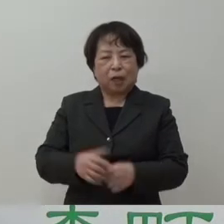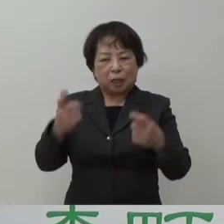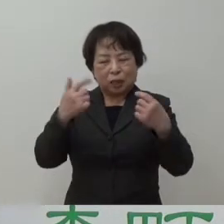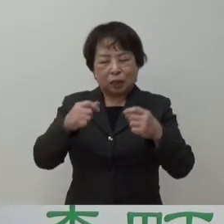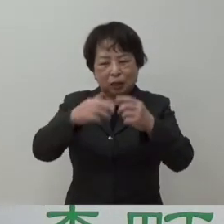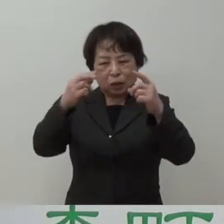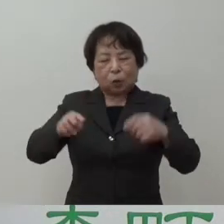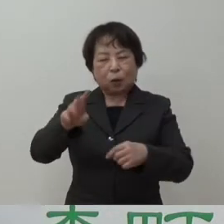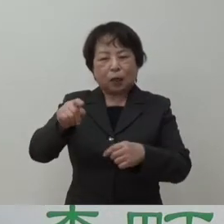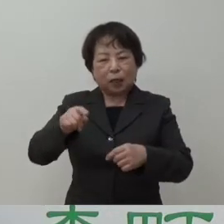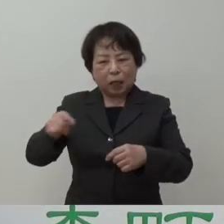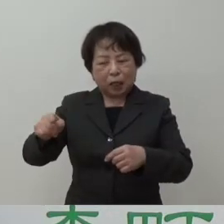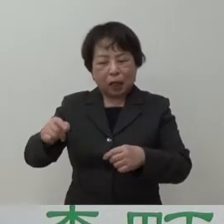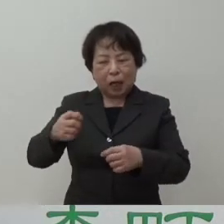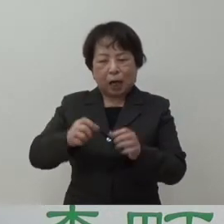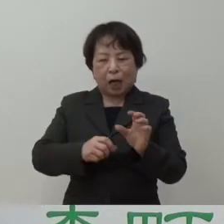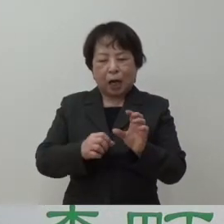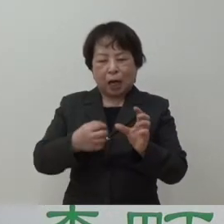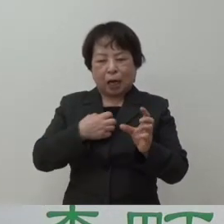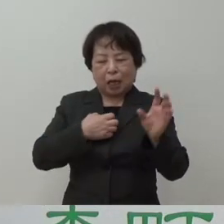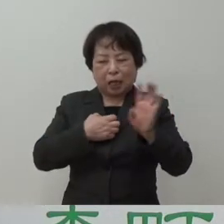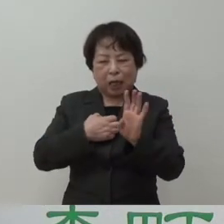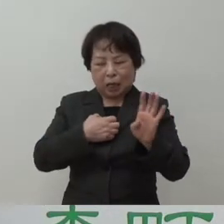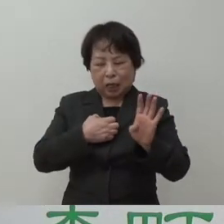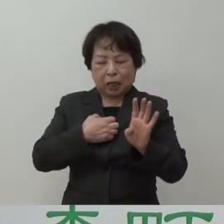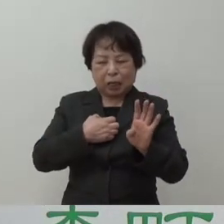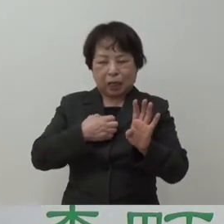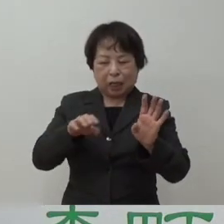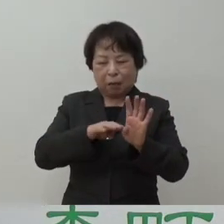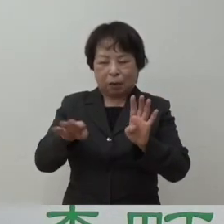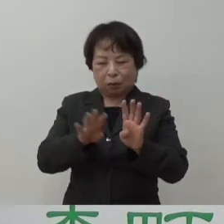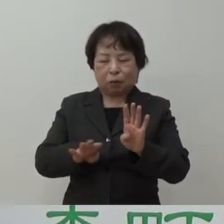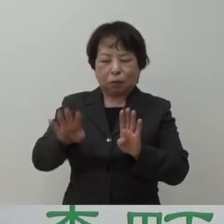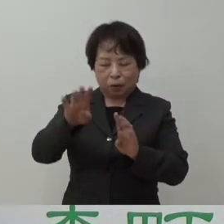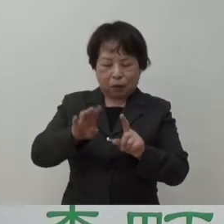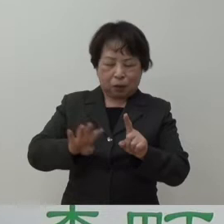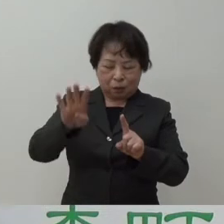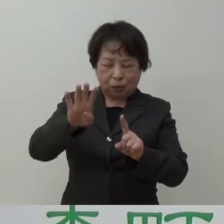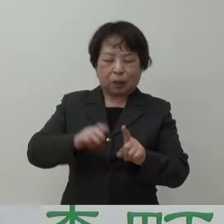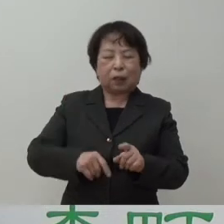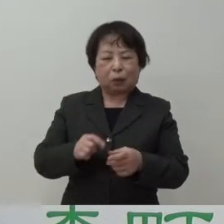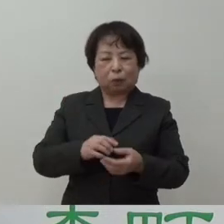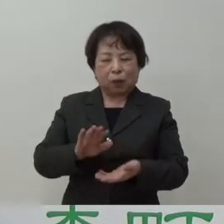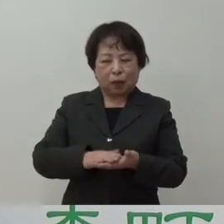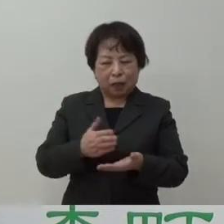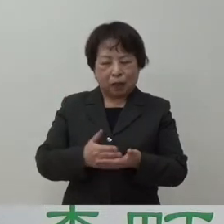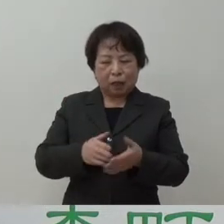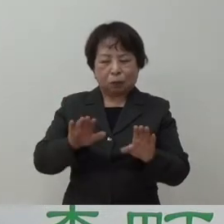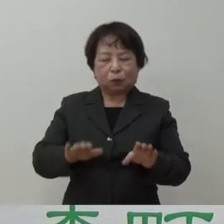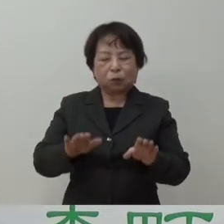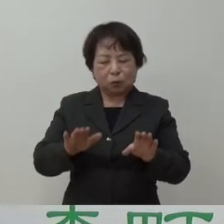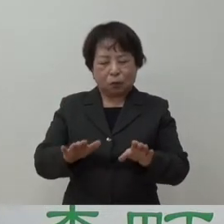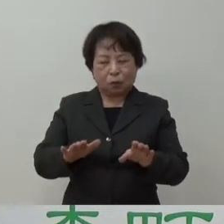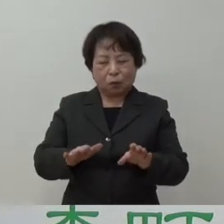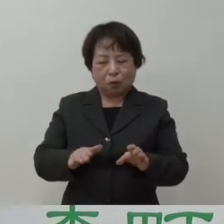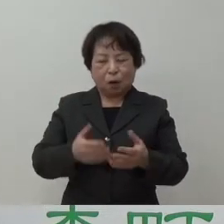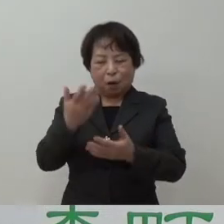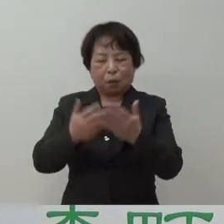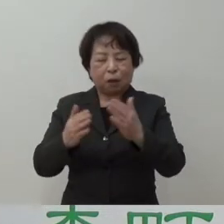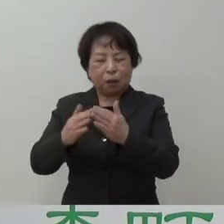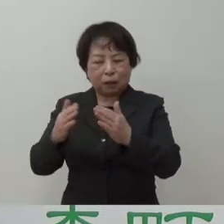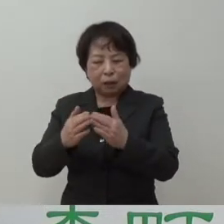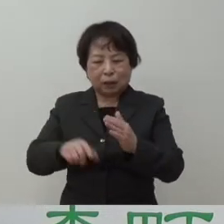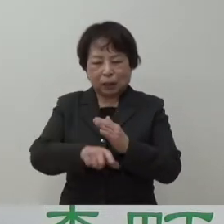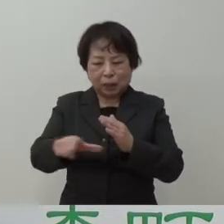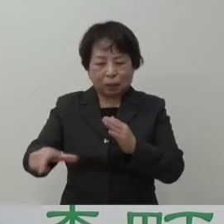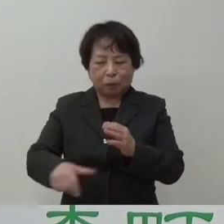が警戒レベルを4に引き上げたことから、今年の森町地域防